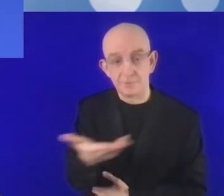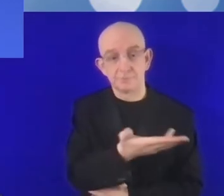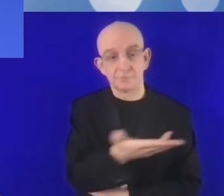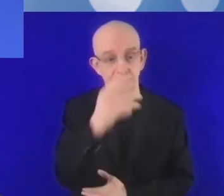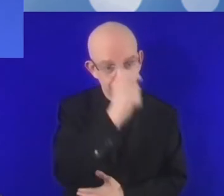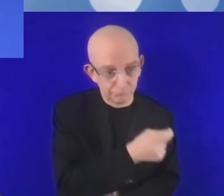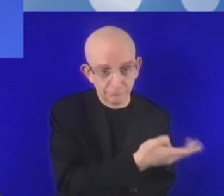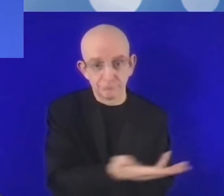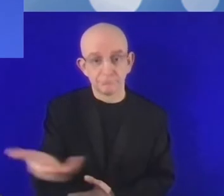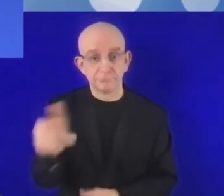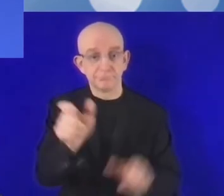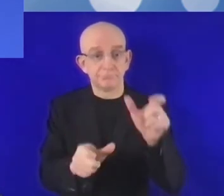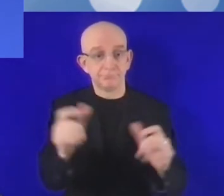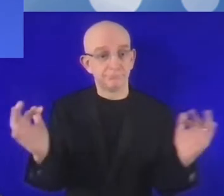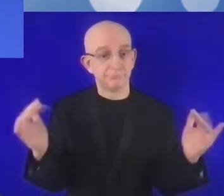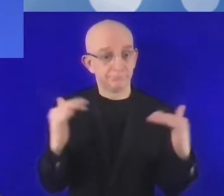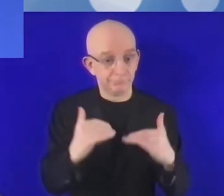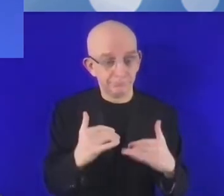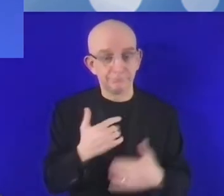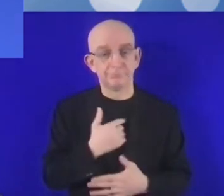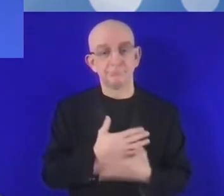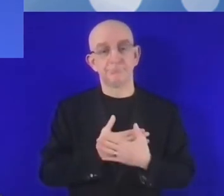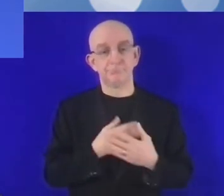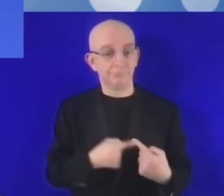Katowice, ville qui change,